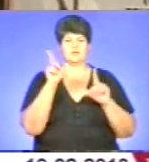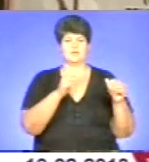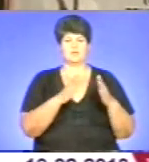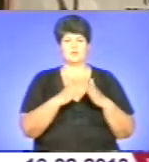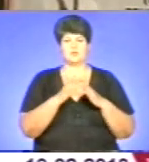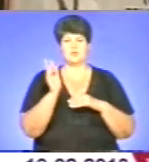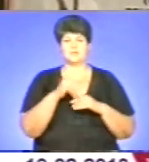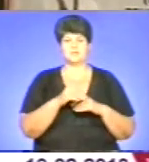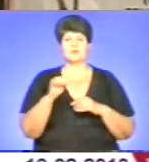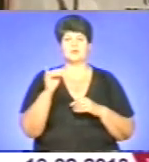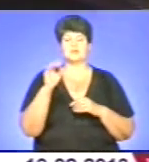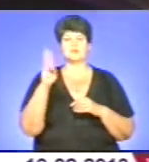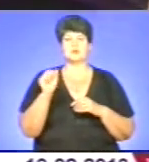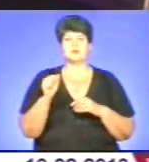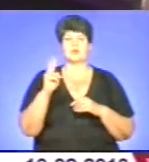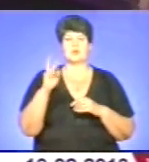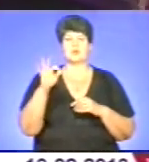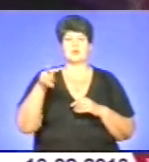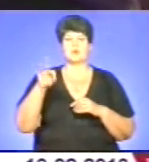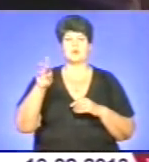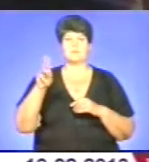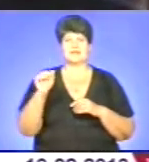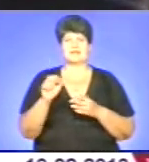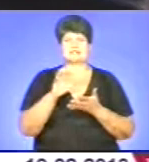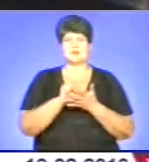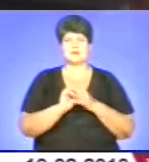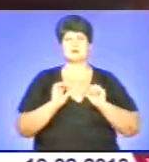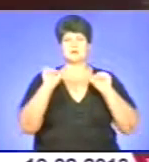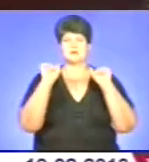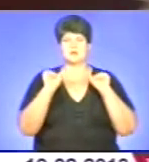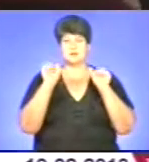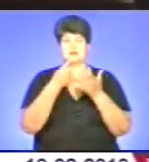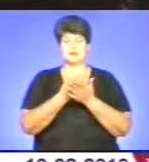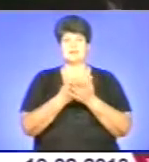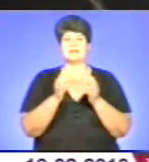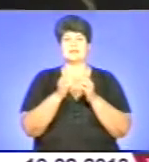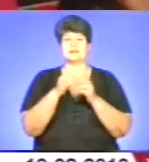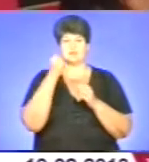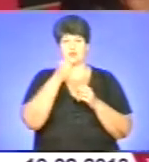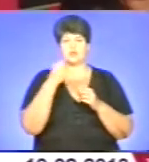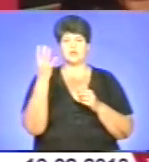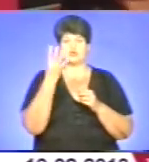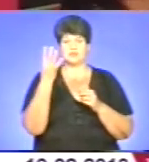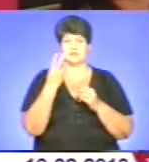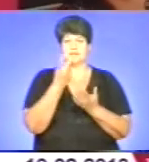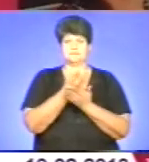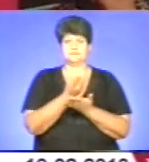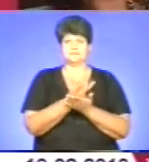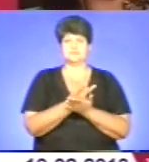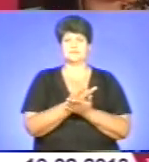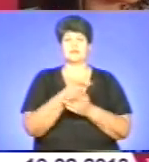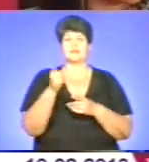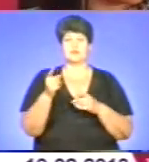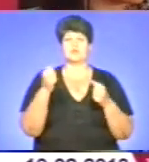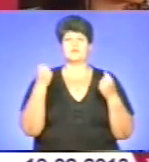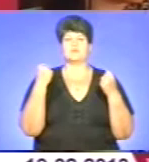Вишиванюк з Коломиї займається паверліфтингом вже 10 років з них чотири жимомлежачи на його фізичну підготовку негативно